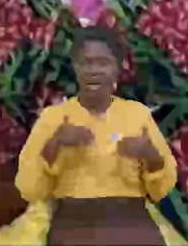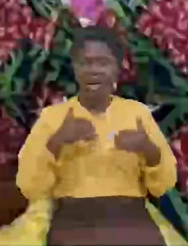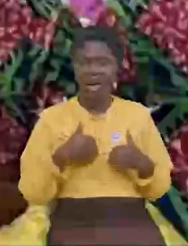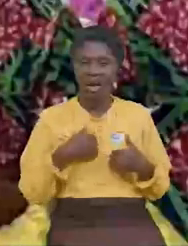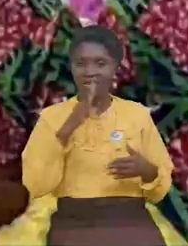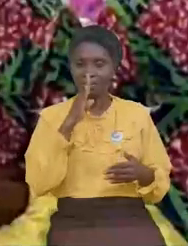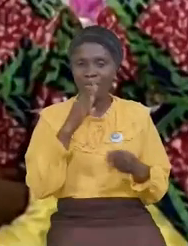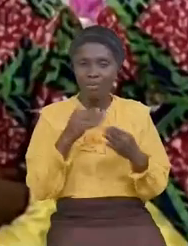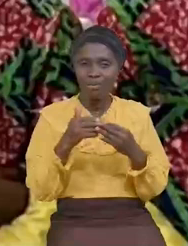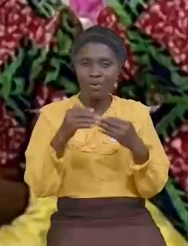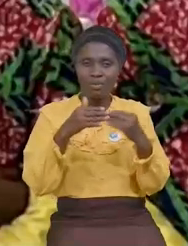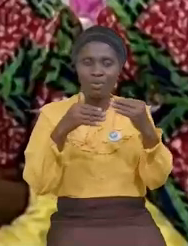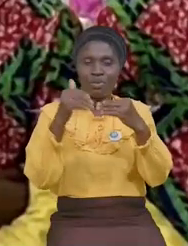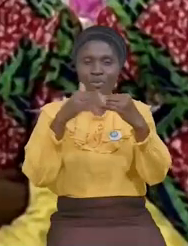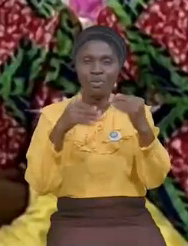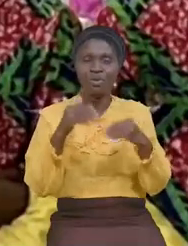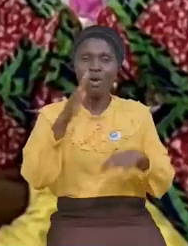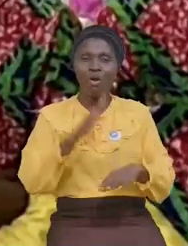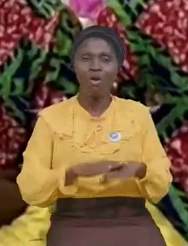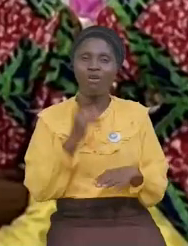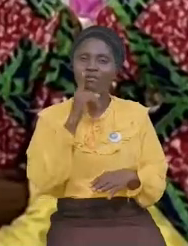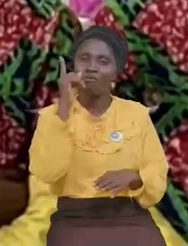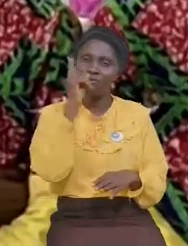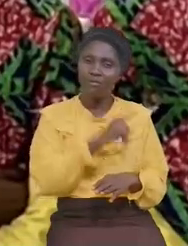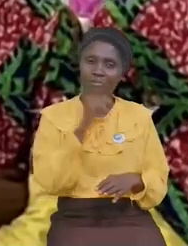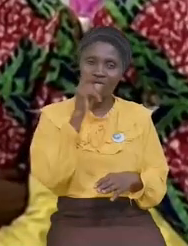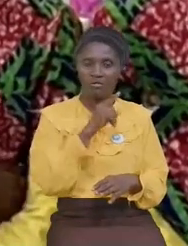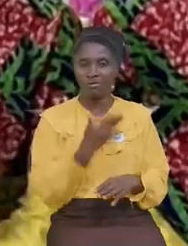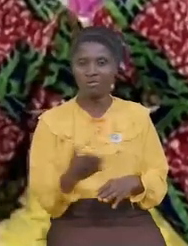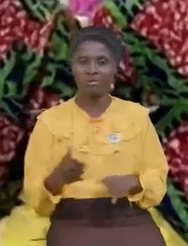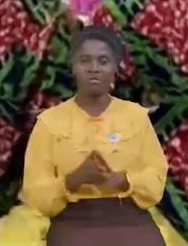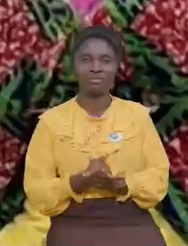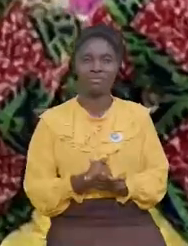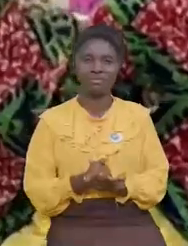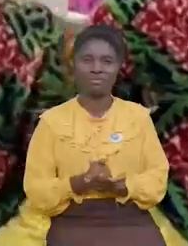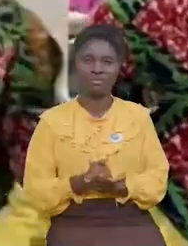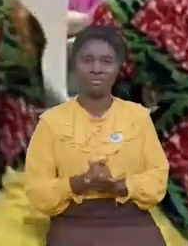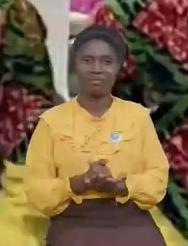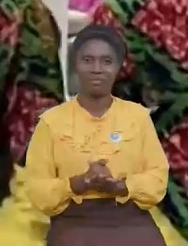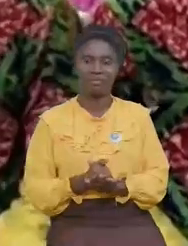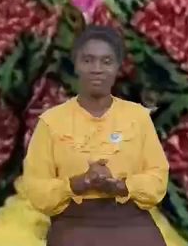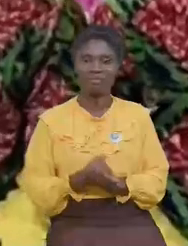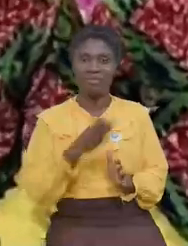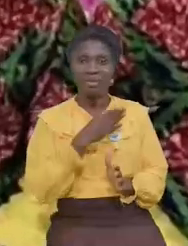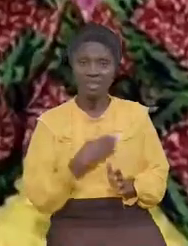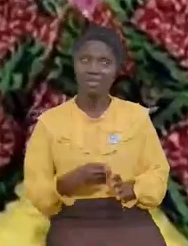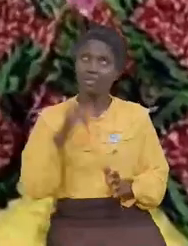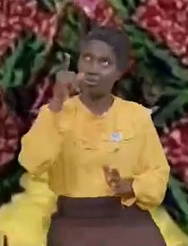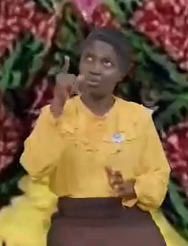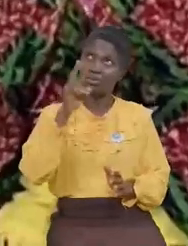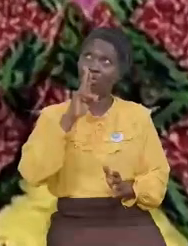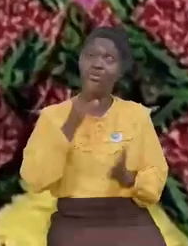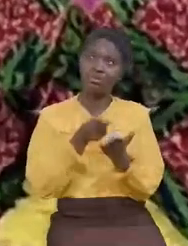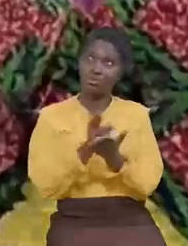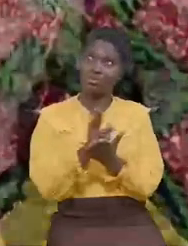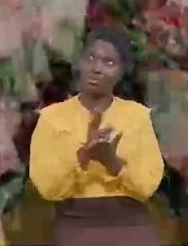Ma vie était fondée sur la fausseté. Et tu es la vérité. Et